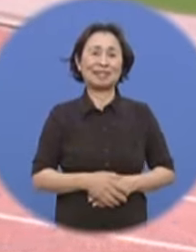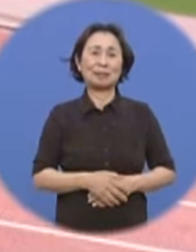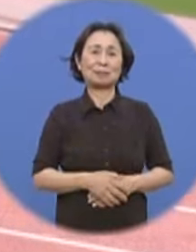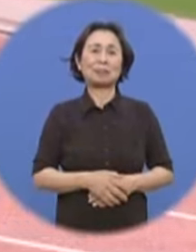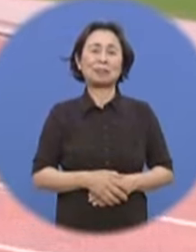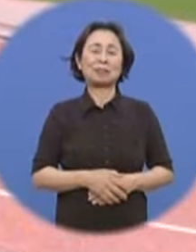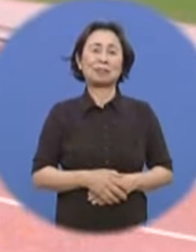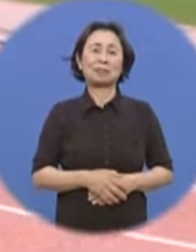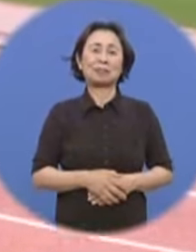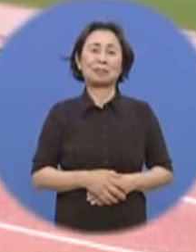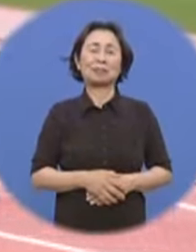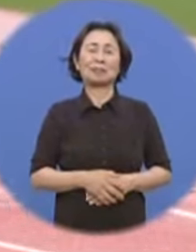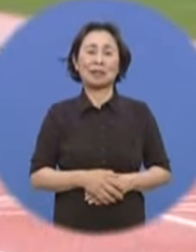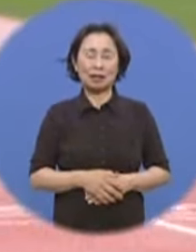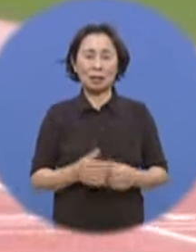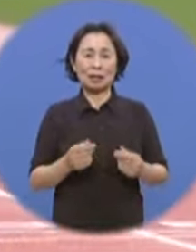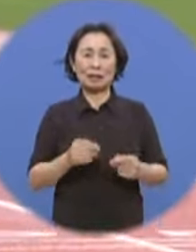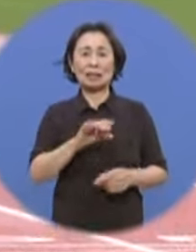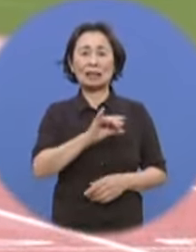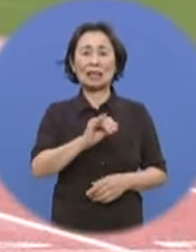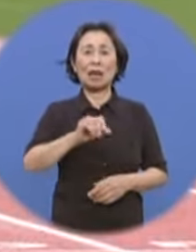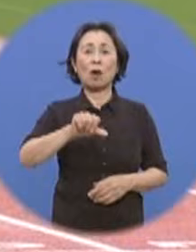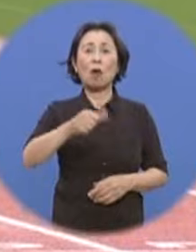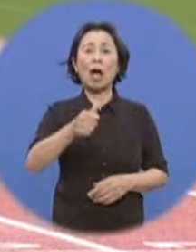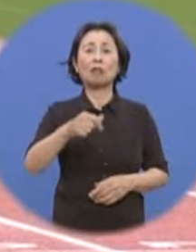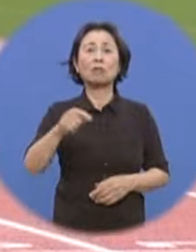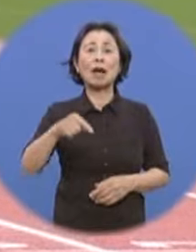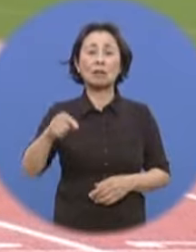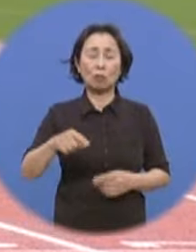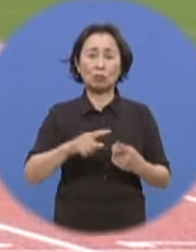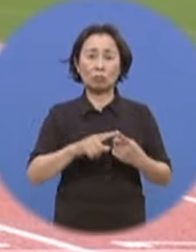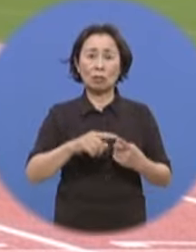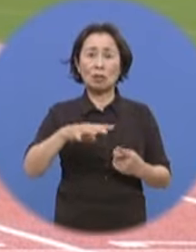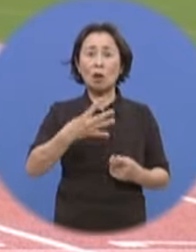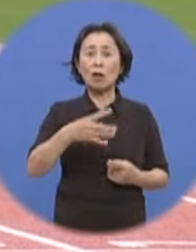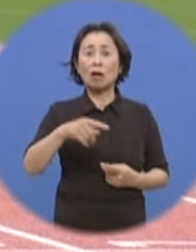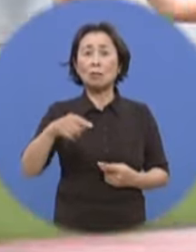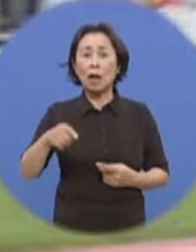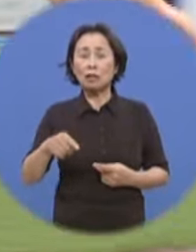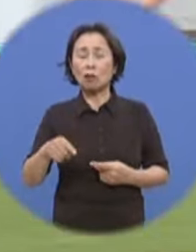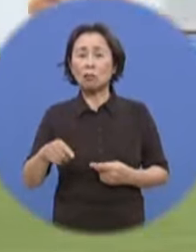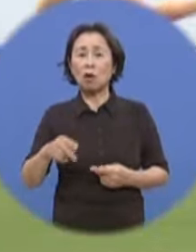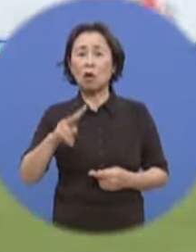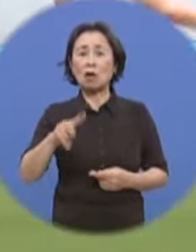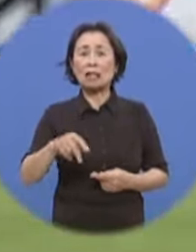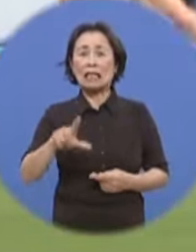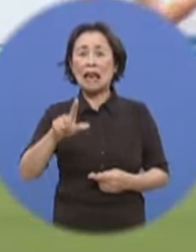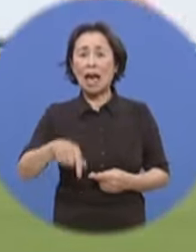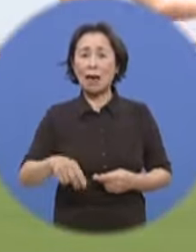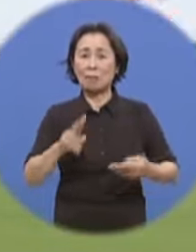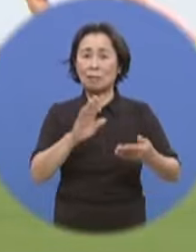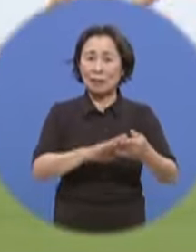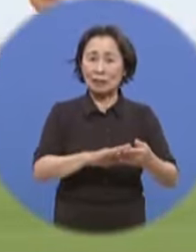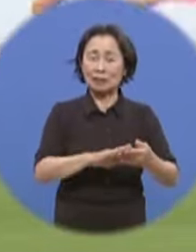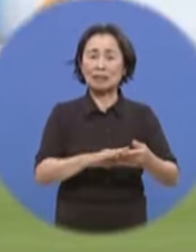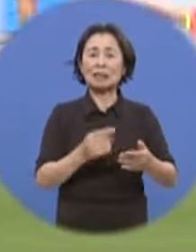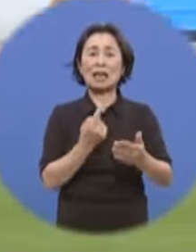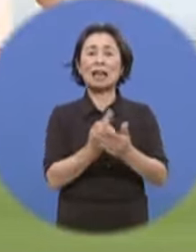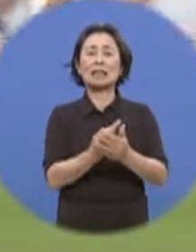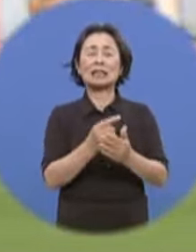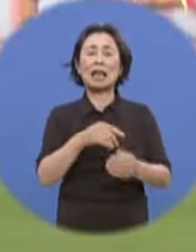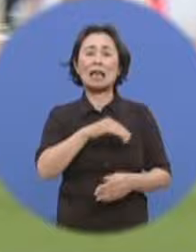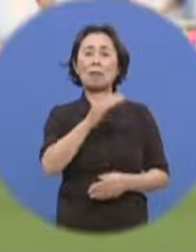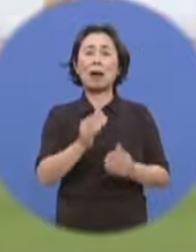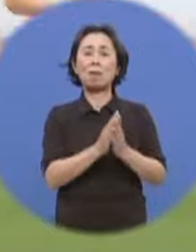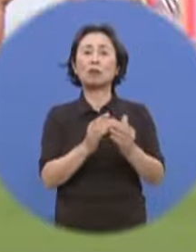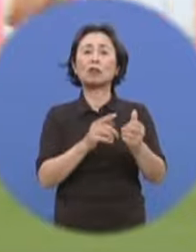です競の部1500mと400m出場本さんは